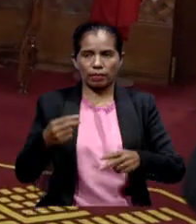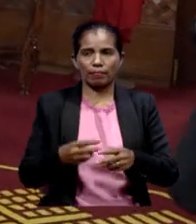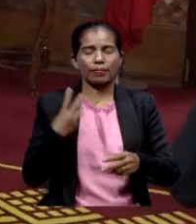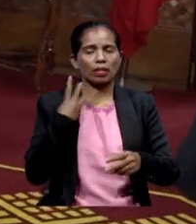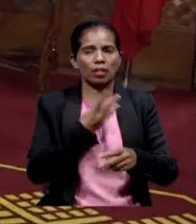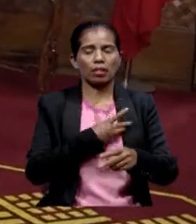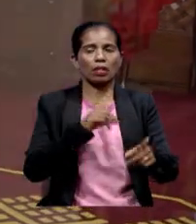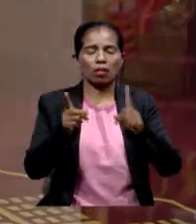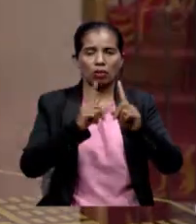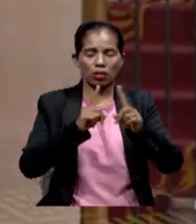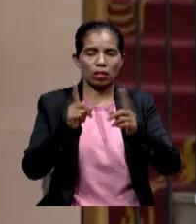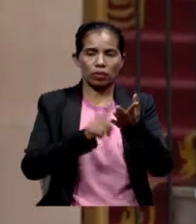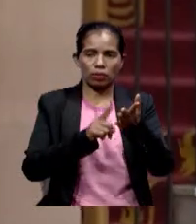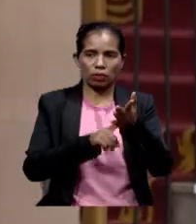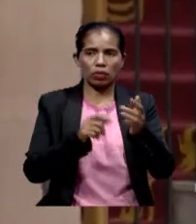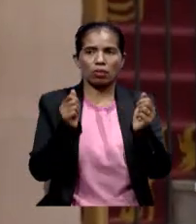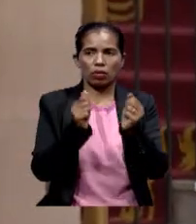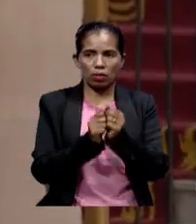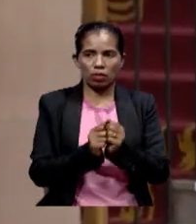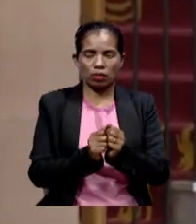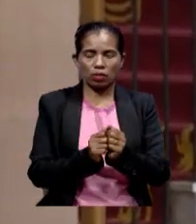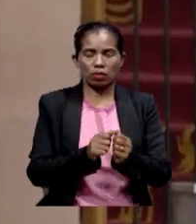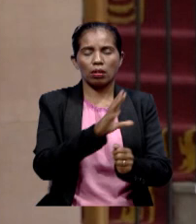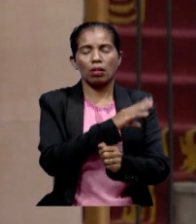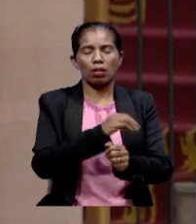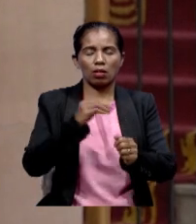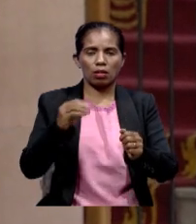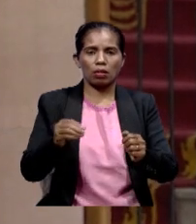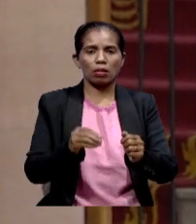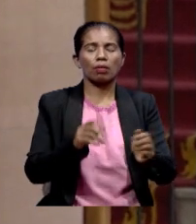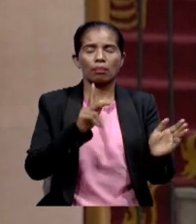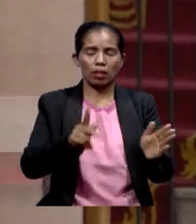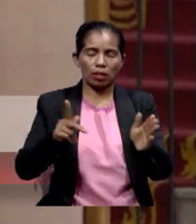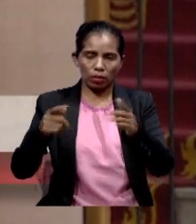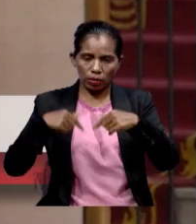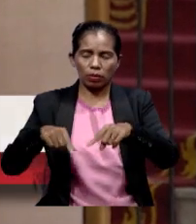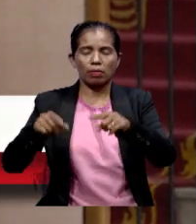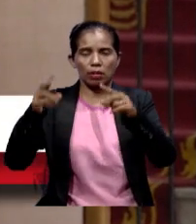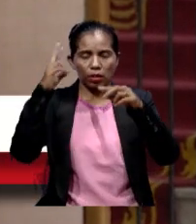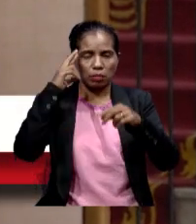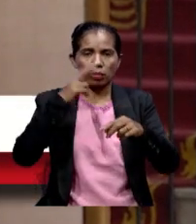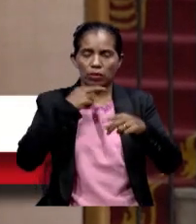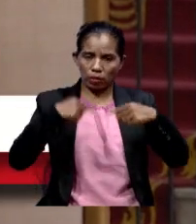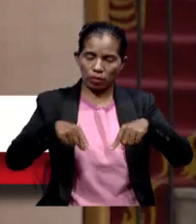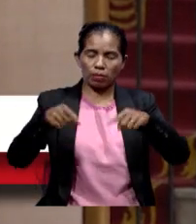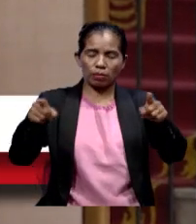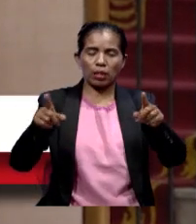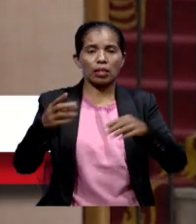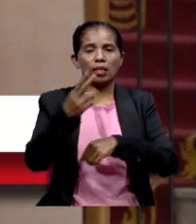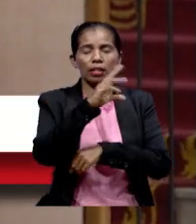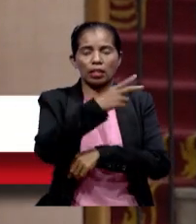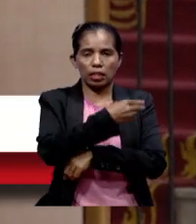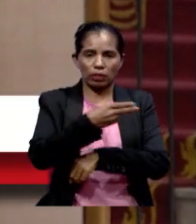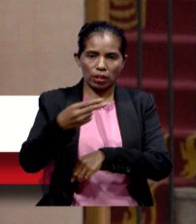bincang-bincang dengan Bapak, terutama terkait dengan rencana Bapak mau kunjungan ke Jakarta. Jadi lebih